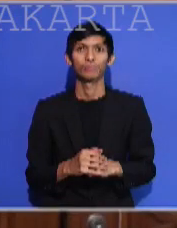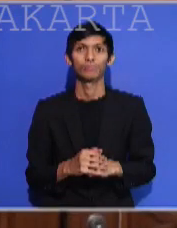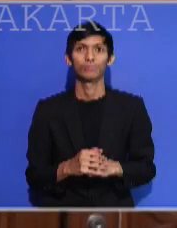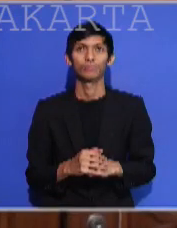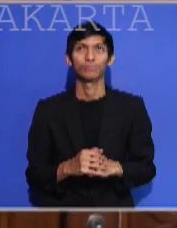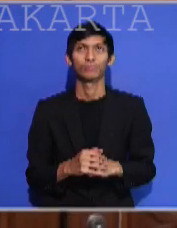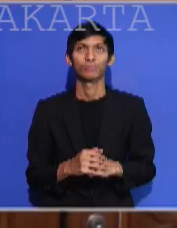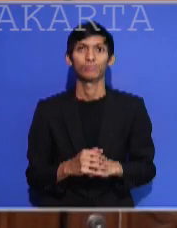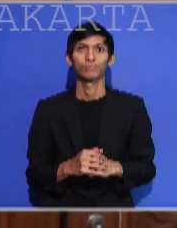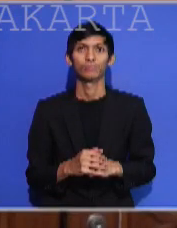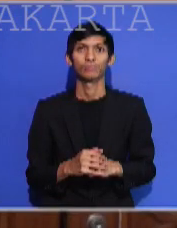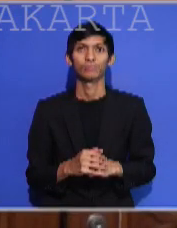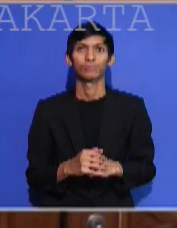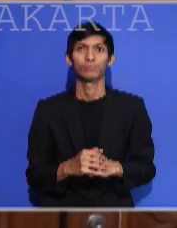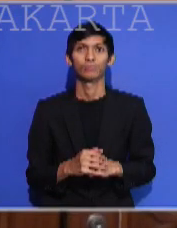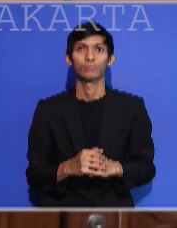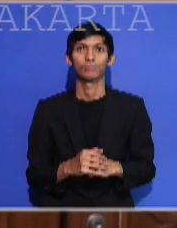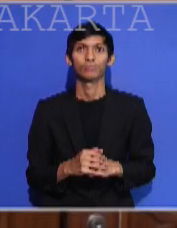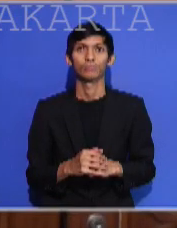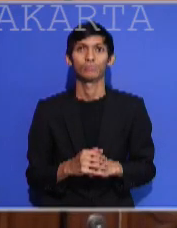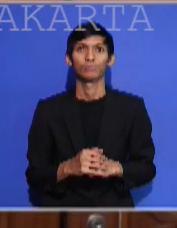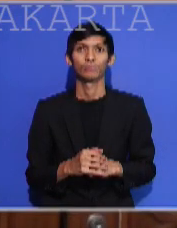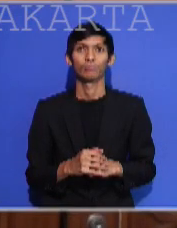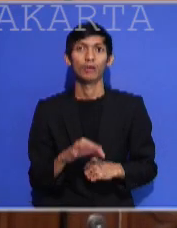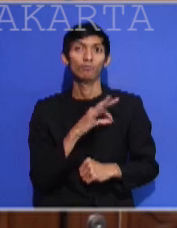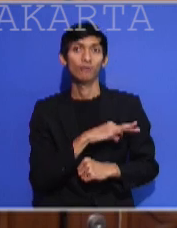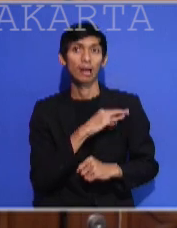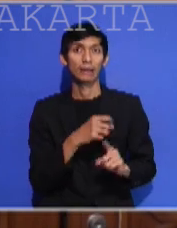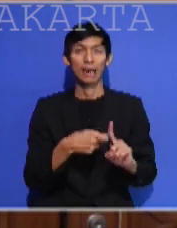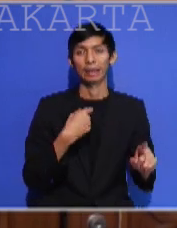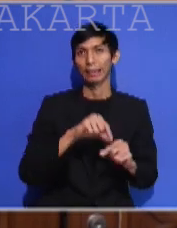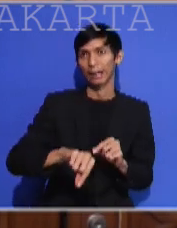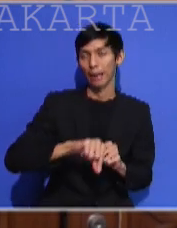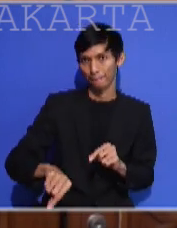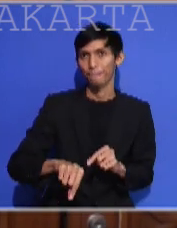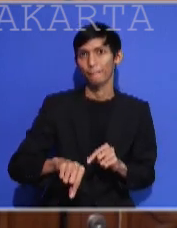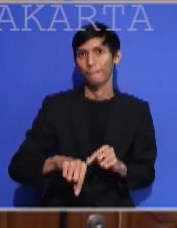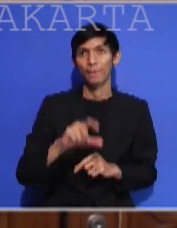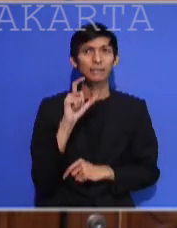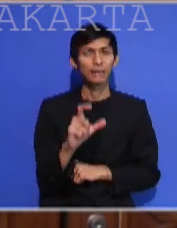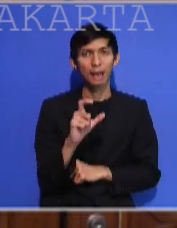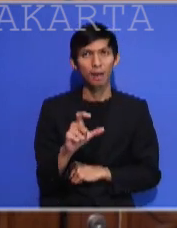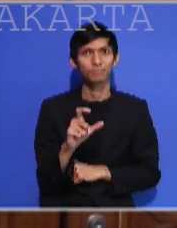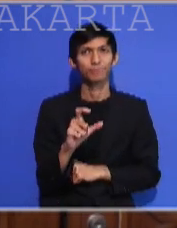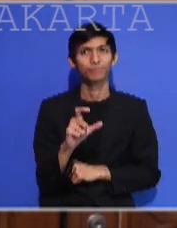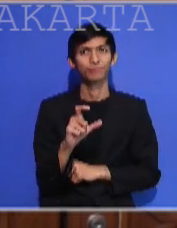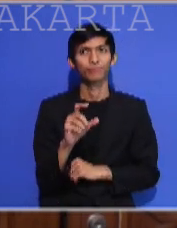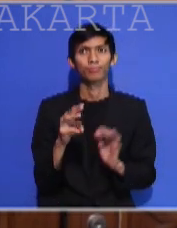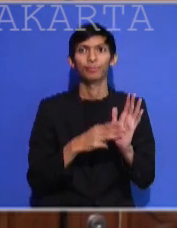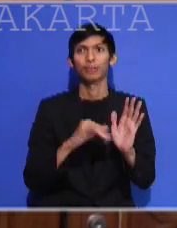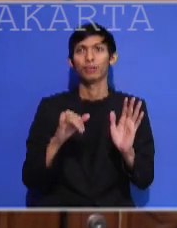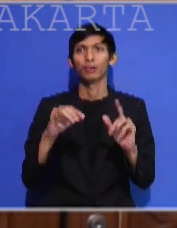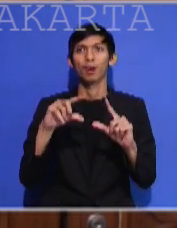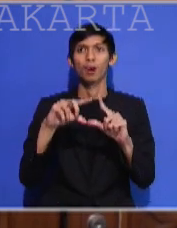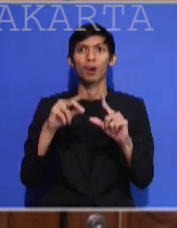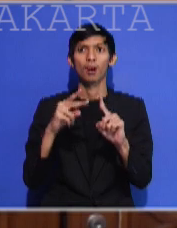Tansaya winatesing lahan ngiras pantes nikelaken bebaden saking olah tetanen budidaya kanthi cara minahorti tansaya kathah dipun